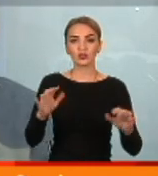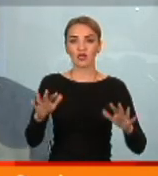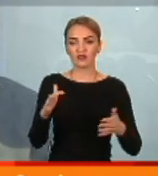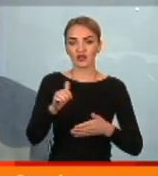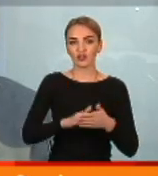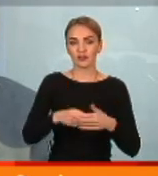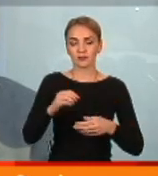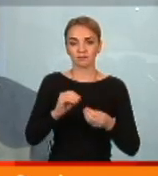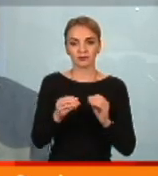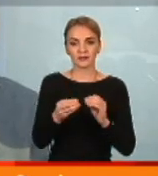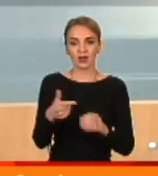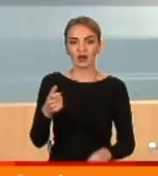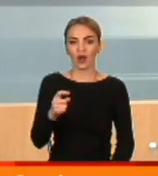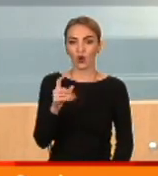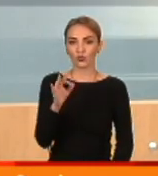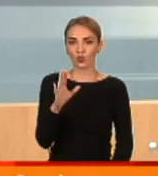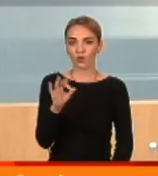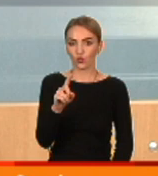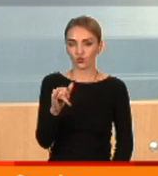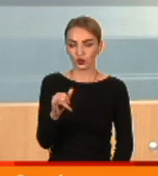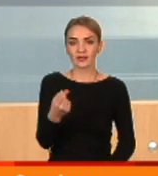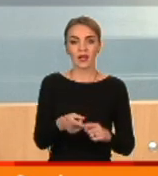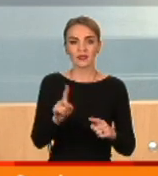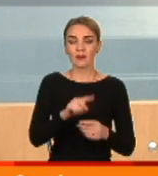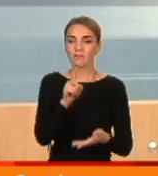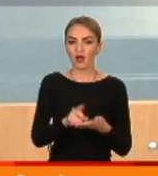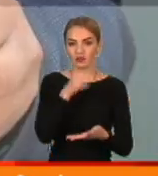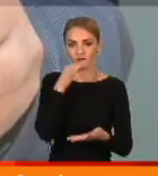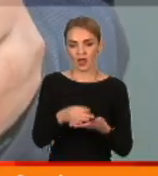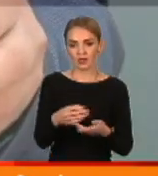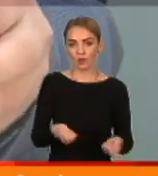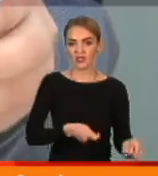через несправність газовозу. Тож за це має відповідати